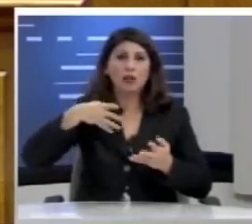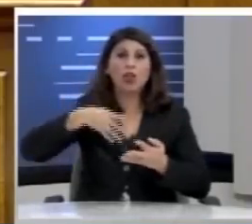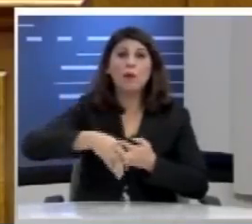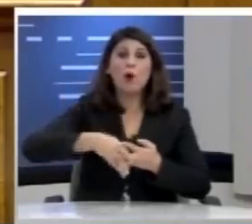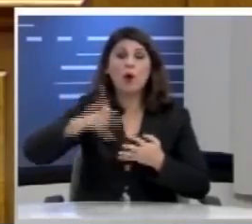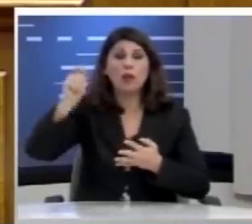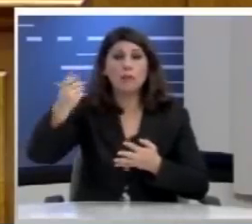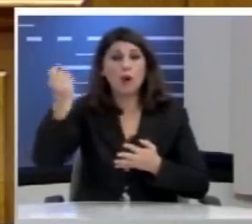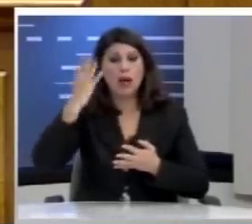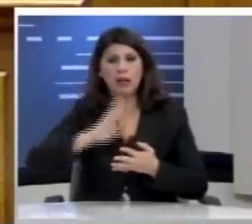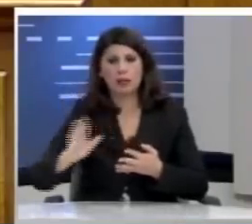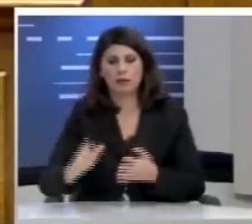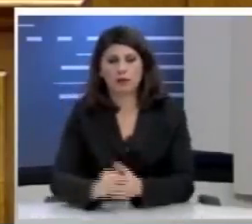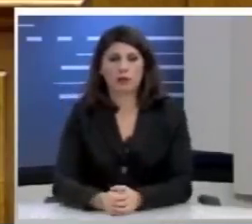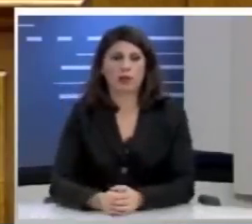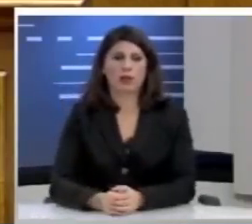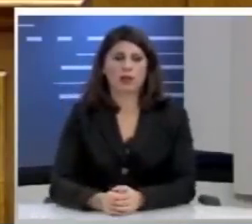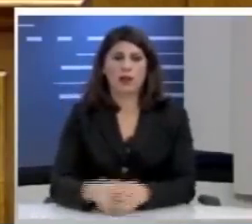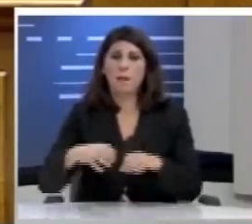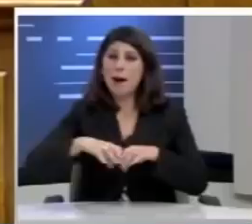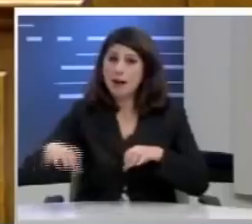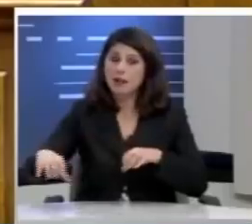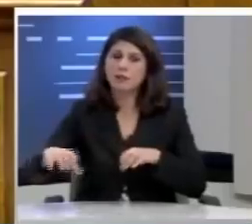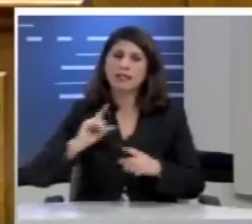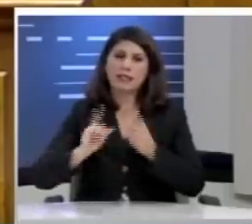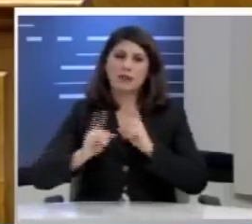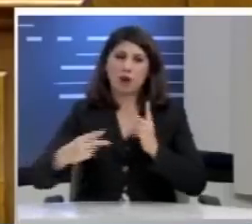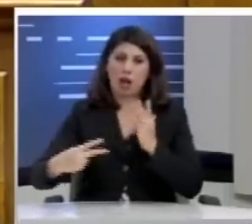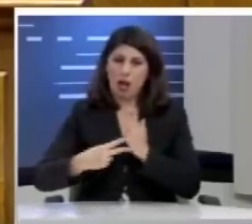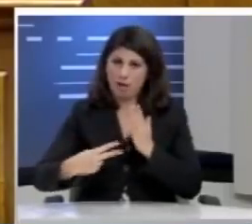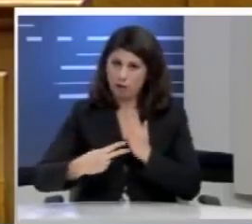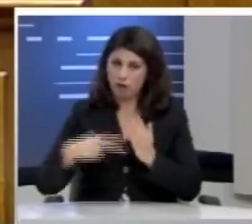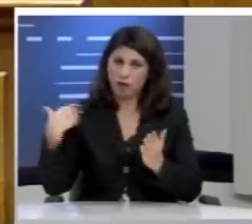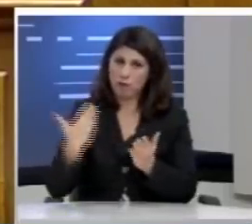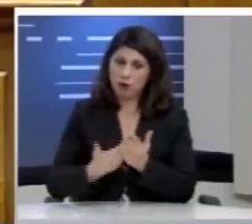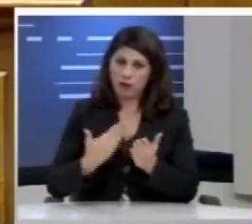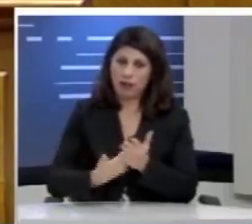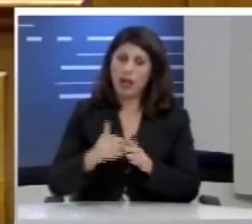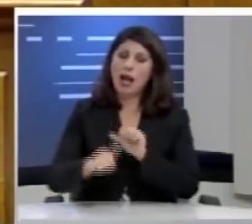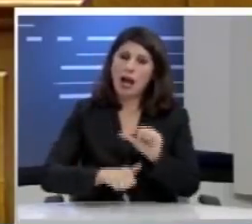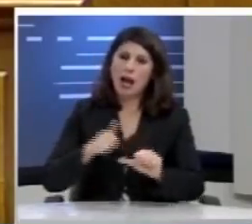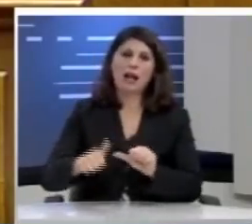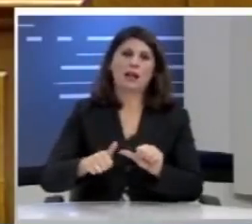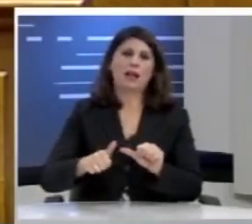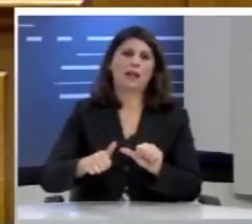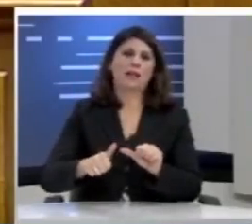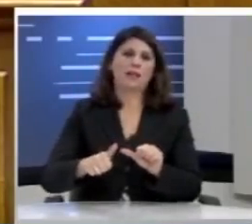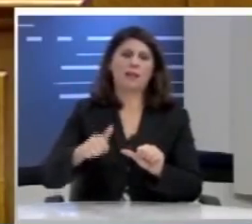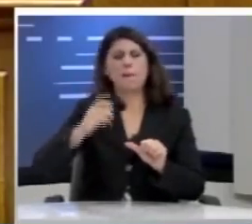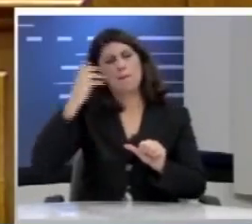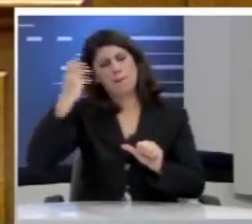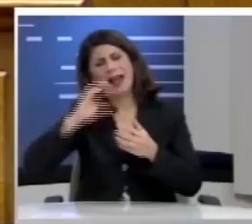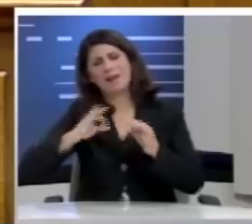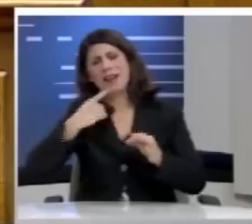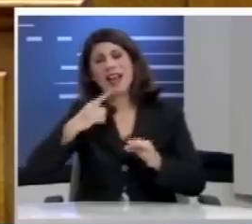τιμολόγια. Το παράρτημα της συμφωνίας του Αυγούστου αποδεικνύει πως άλλαξε ο Μανολιός και έβαλε τα